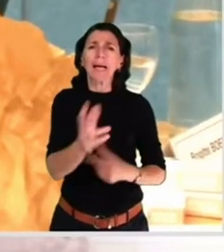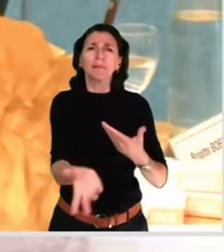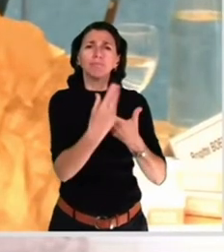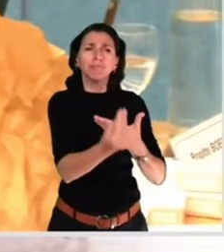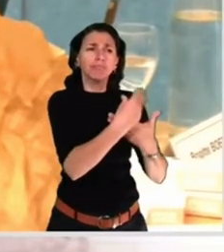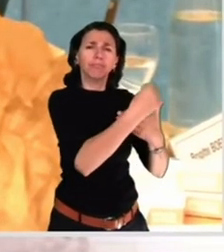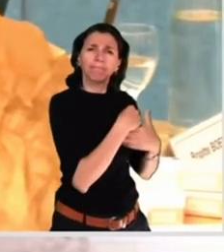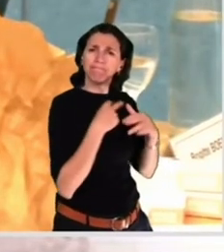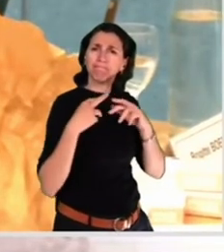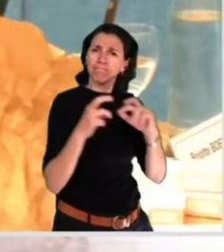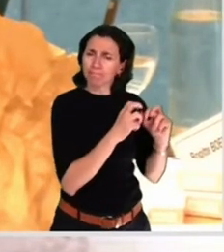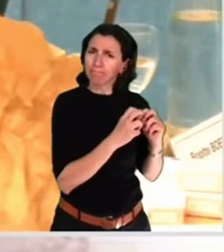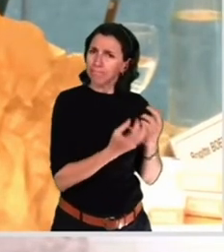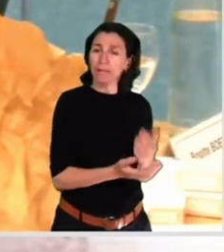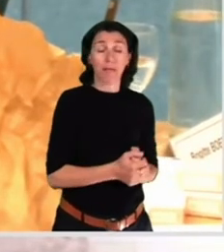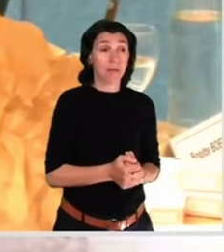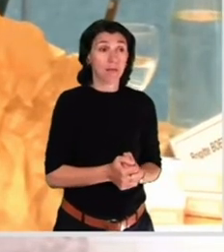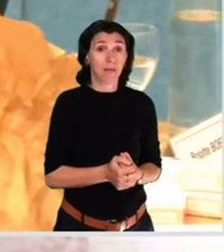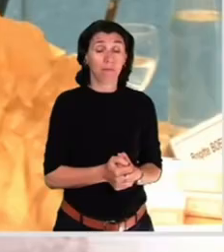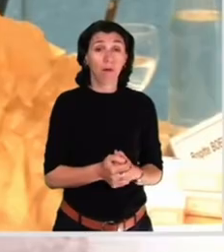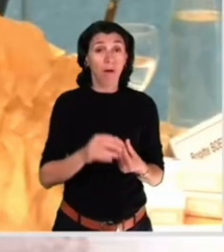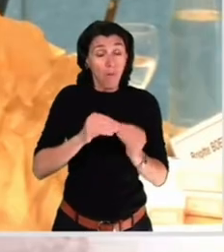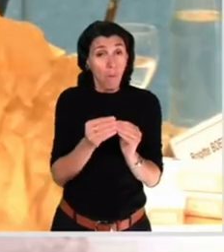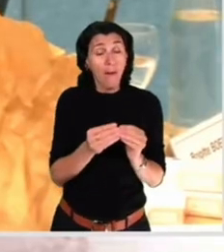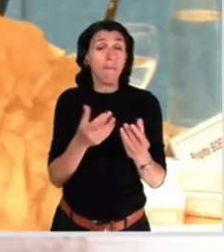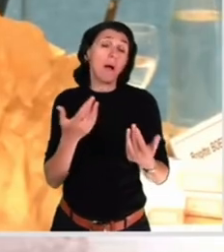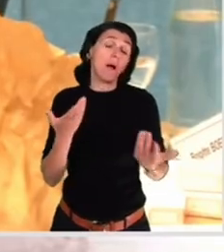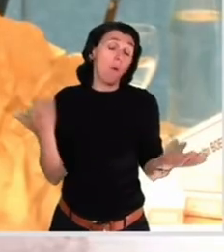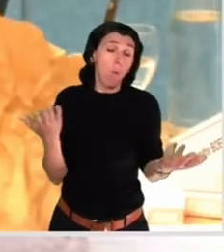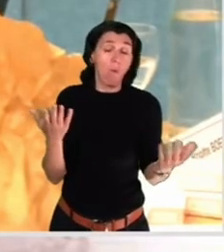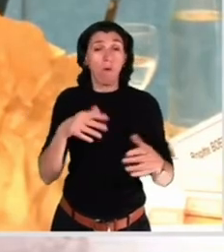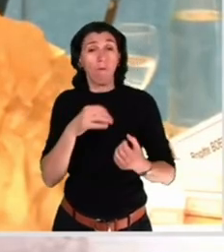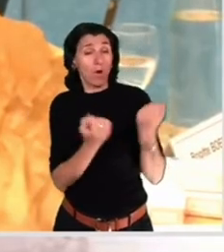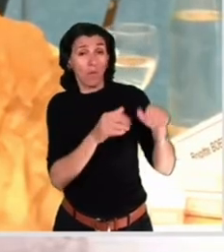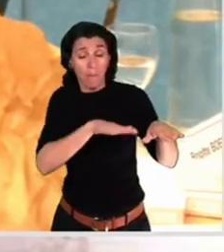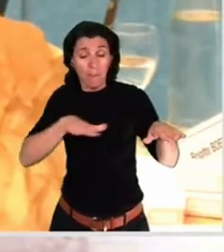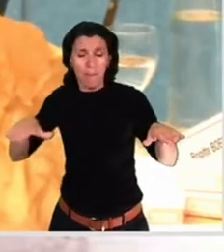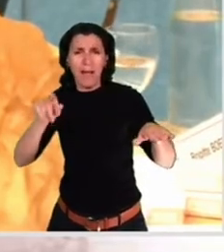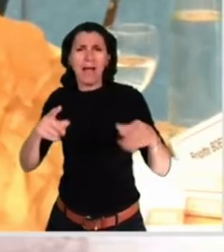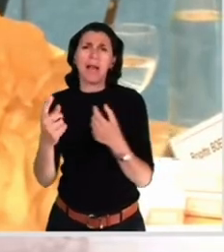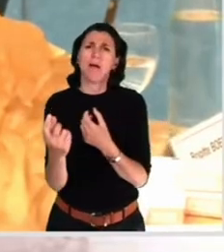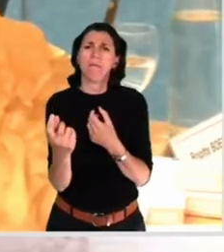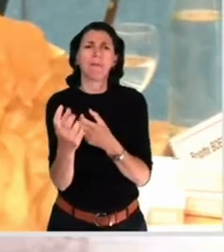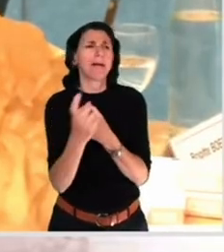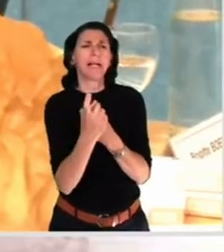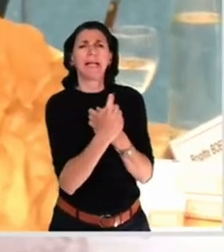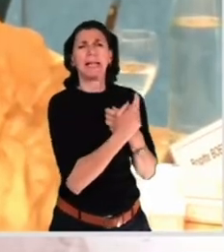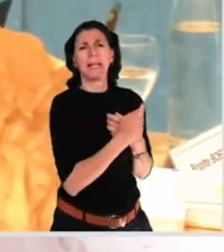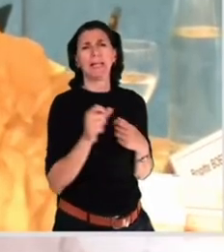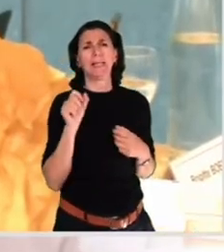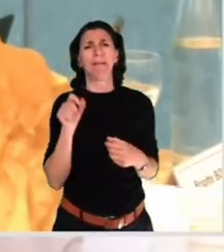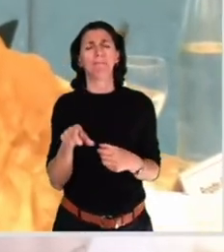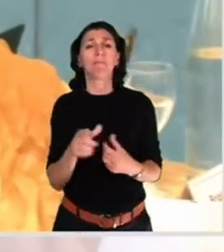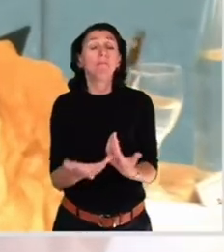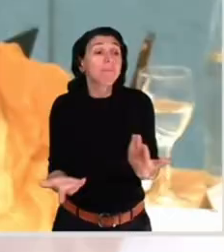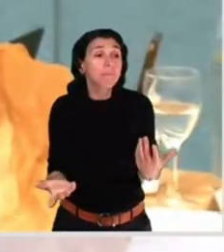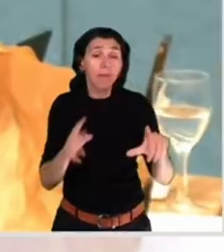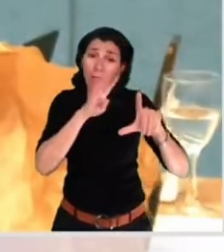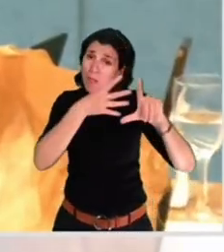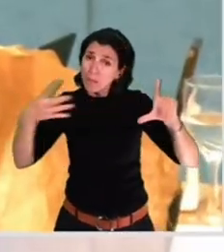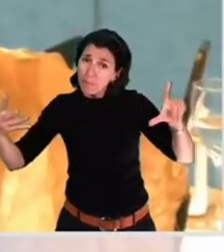que le problème de stationnement soit celui qui cristallise le plus de réactions négatives. Si j'en crois le tableau joint dans